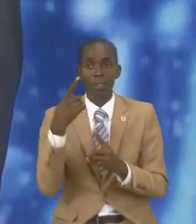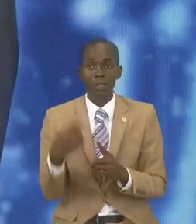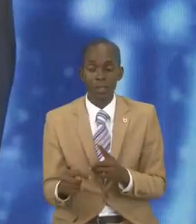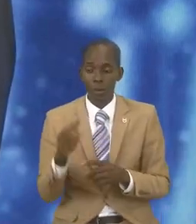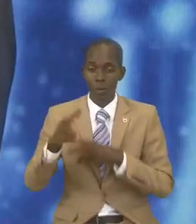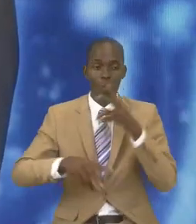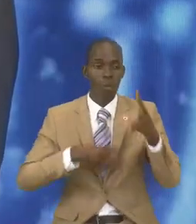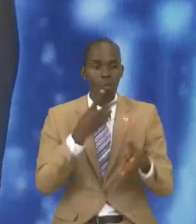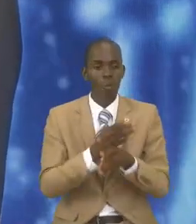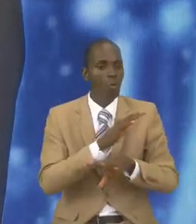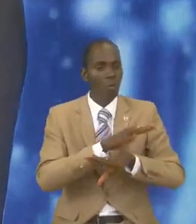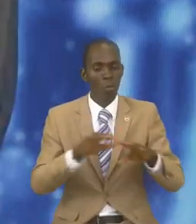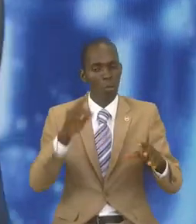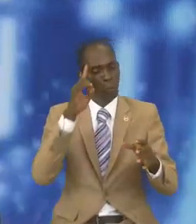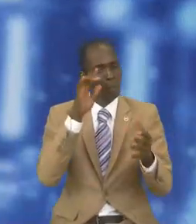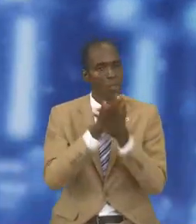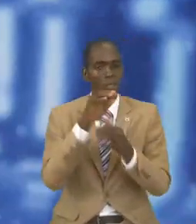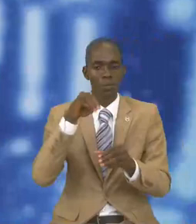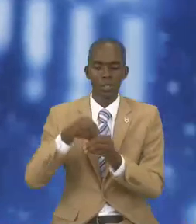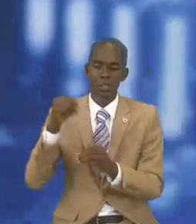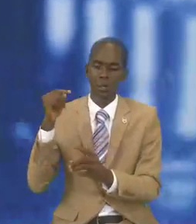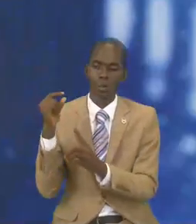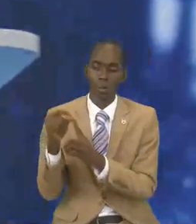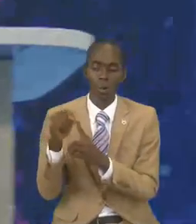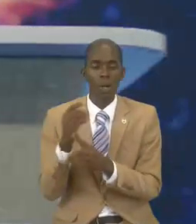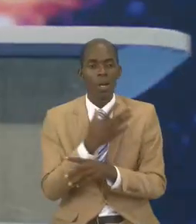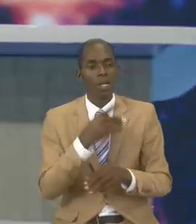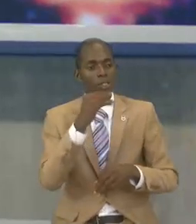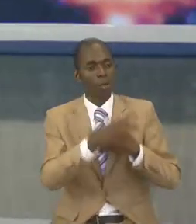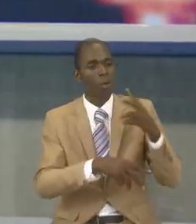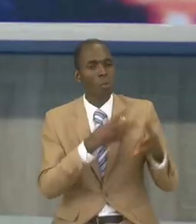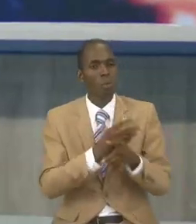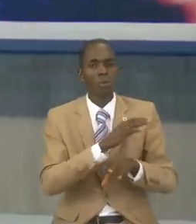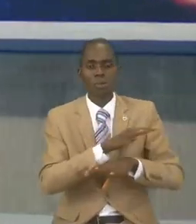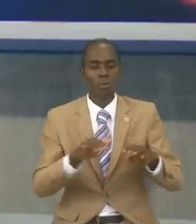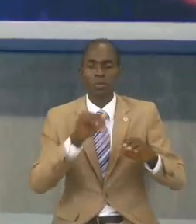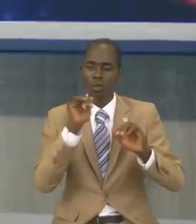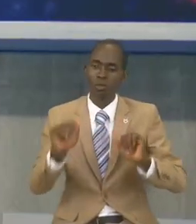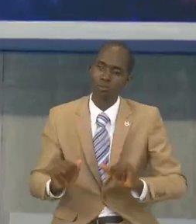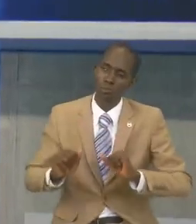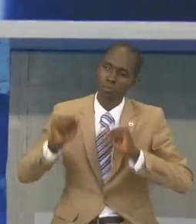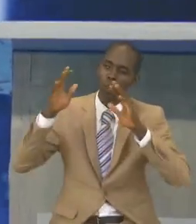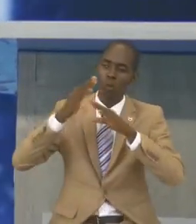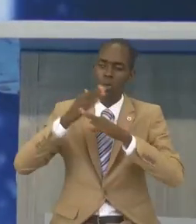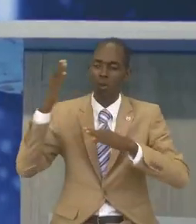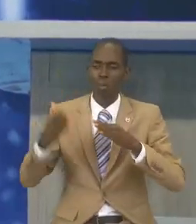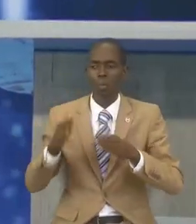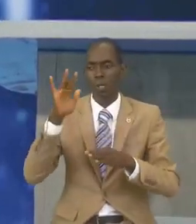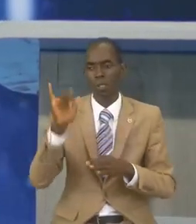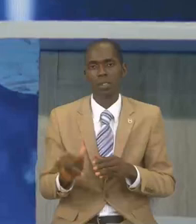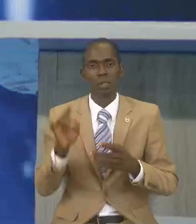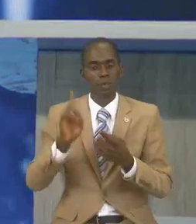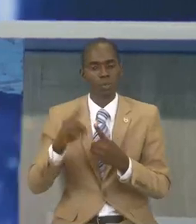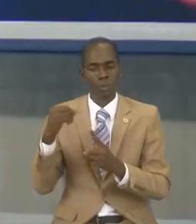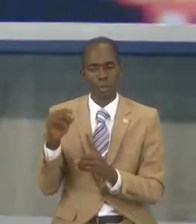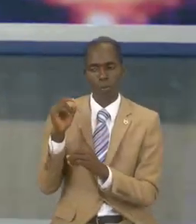La parole. Le monde ne croit pas la parole. Le monde n'a pas la parole. Le monde ne se soumet pas totalement, complètement à